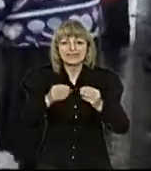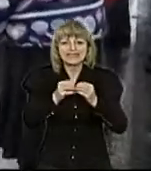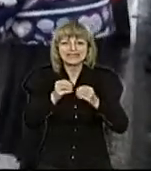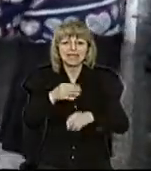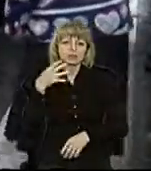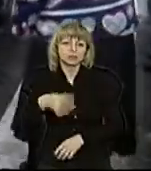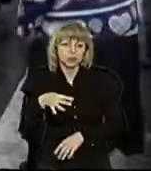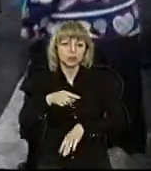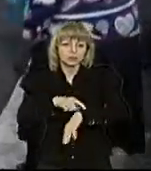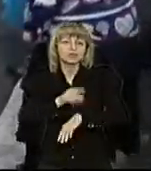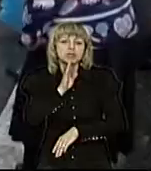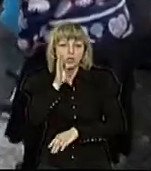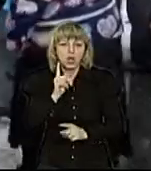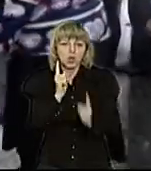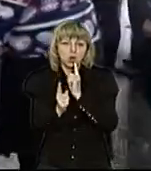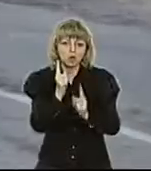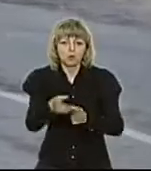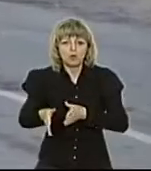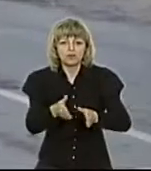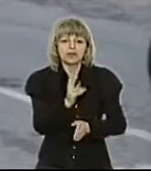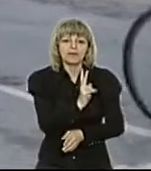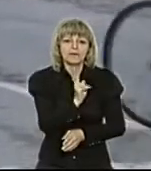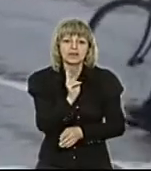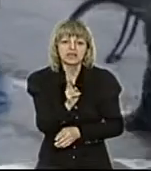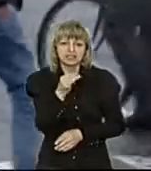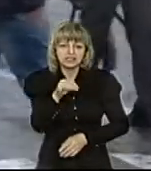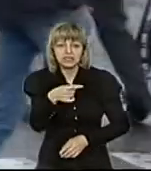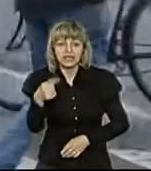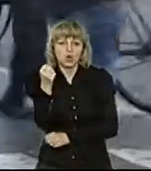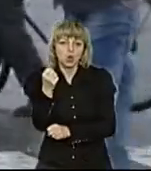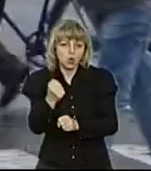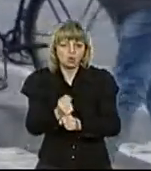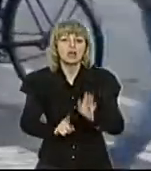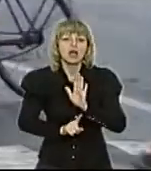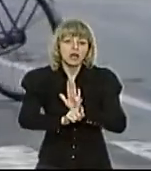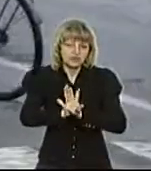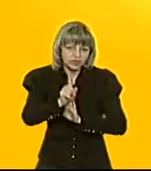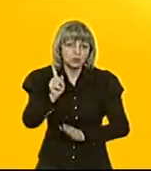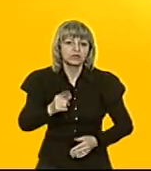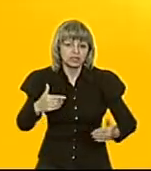години 40 хвилин рух по автошляху Камінь-Каширський – Ковель відновили.